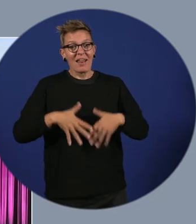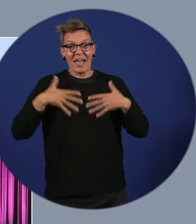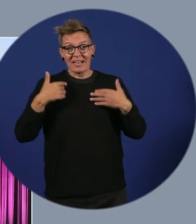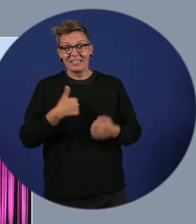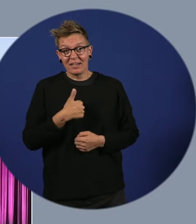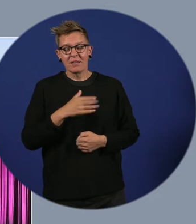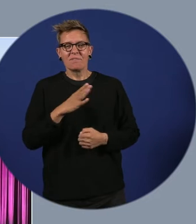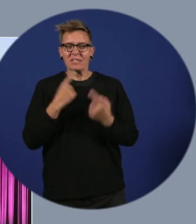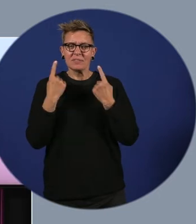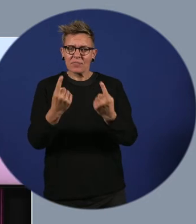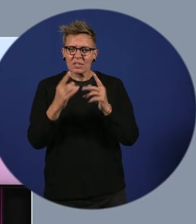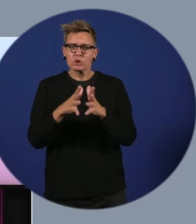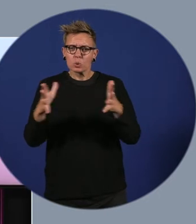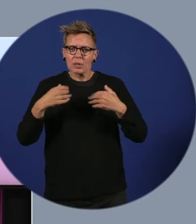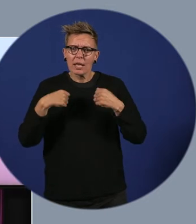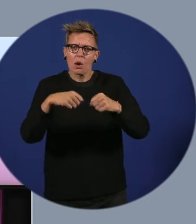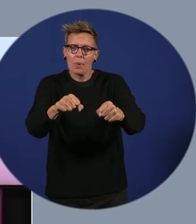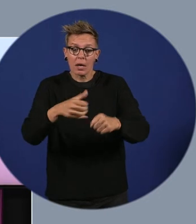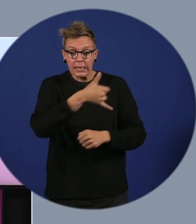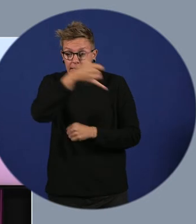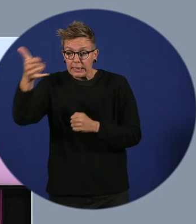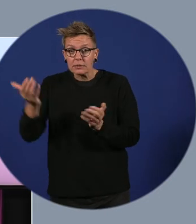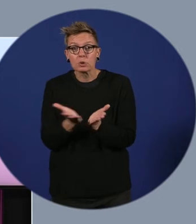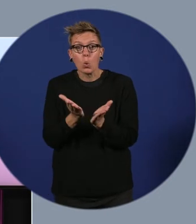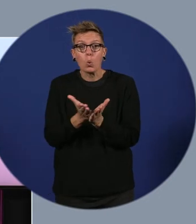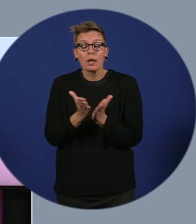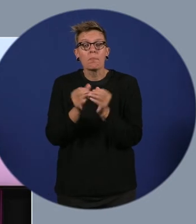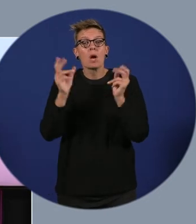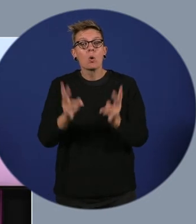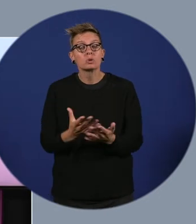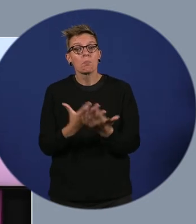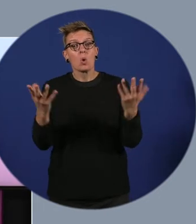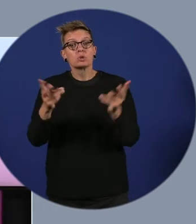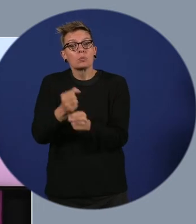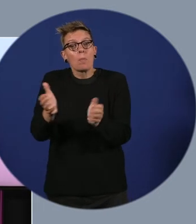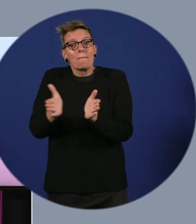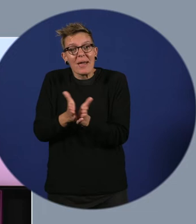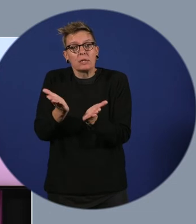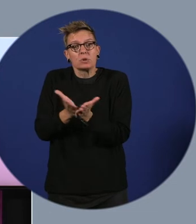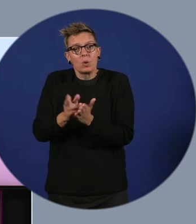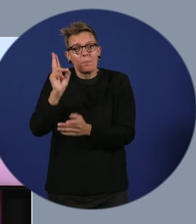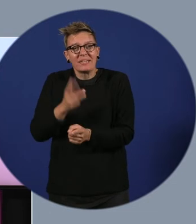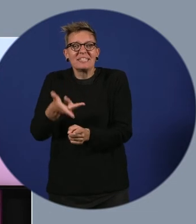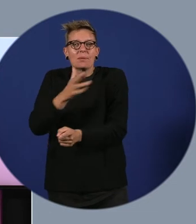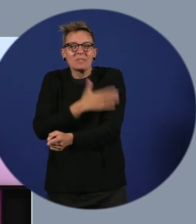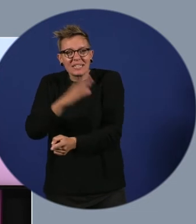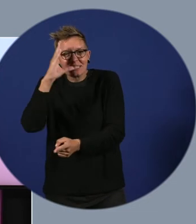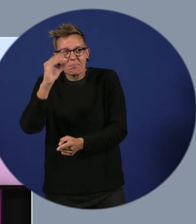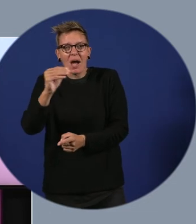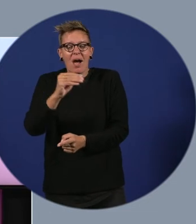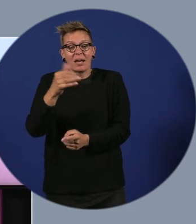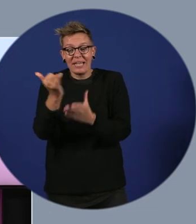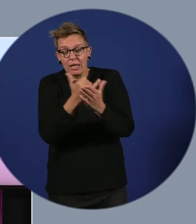finns ett fantastiskt engagemang där ute, både på skolorna men också hos väldigt många som jobbar med skolor. Så tjänstemän och andra, både